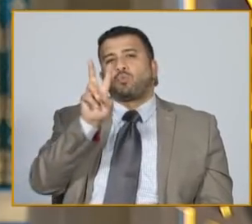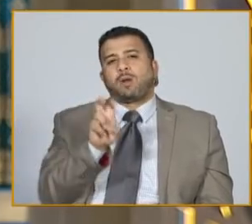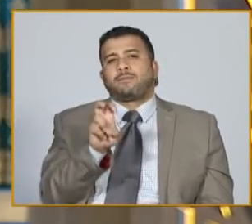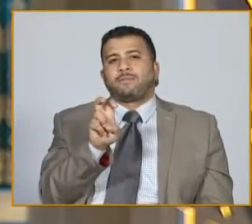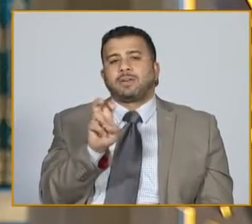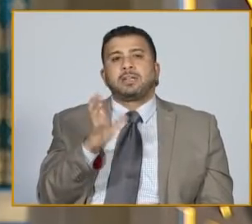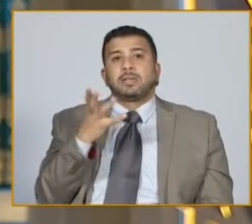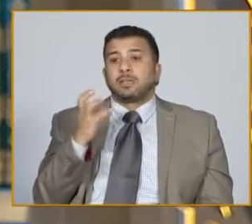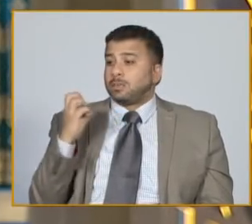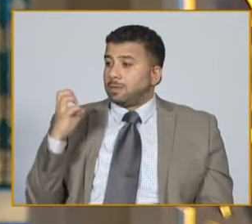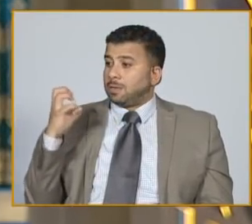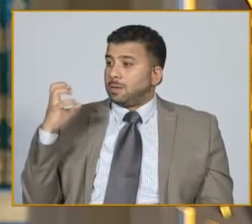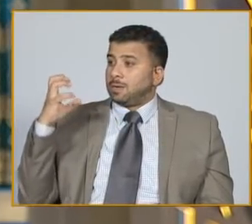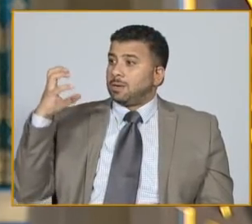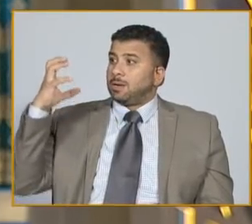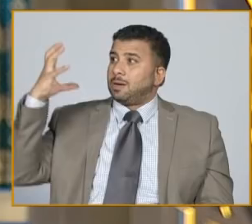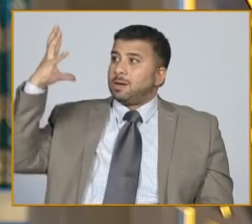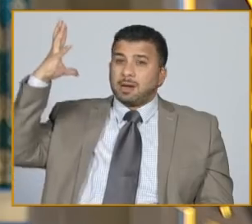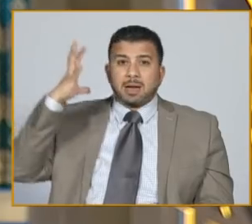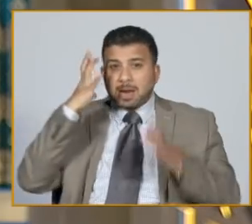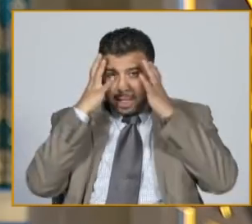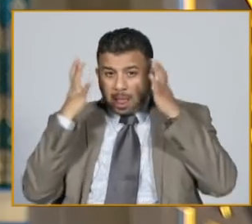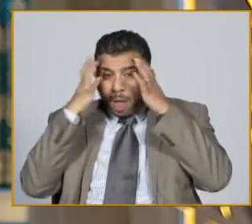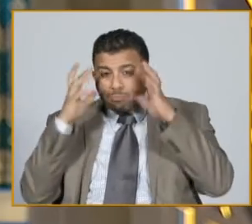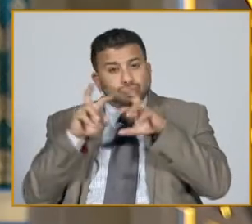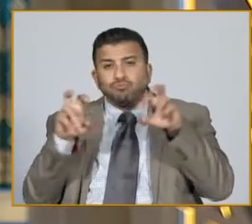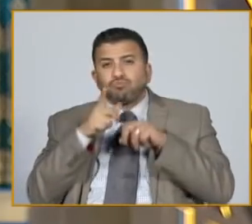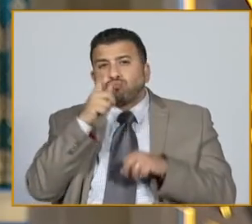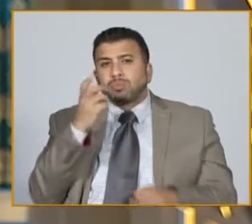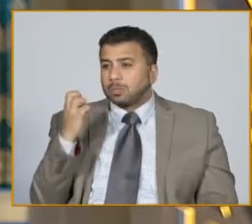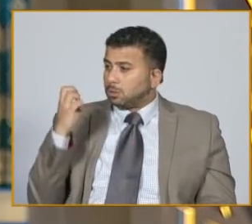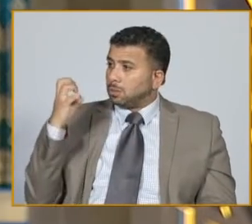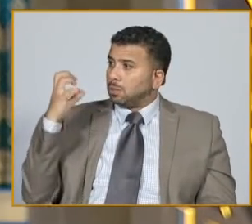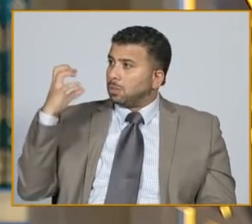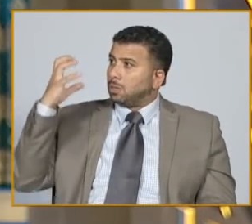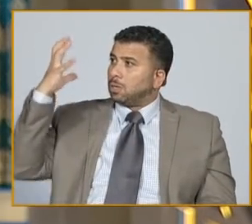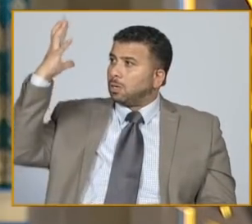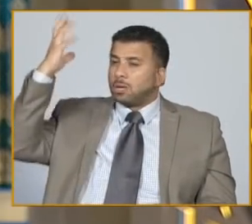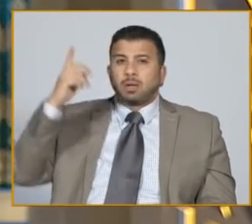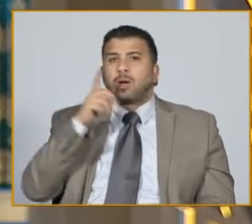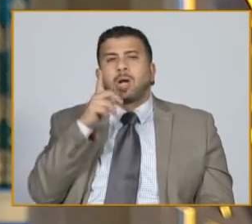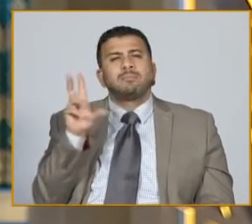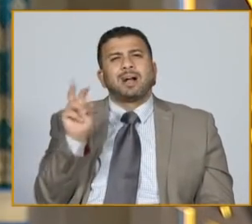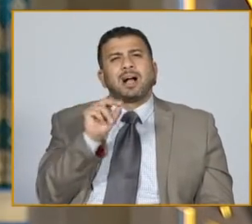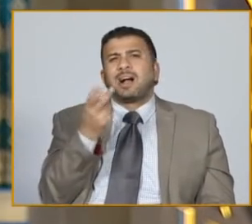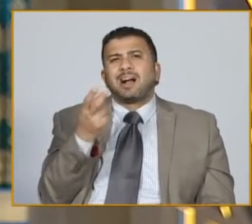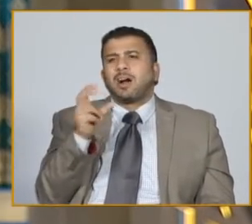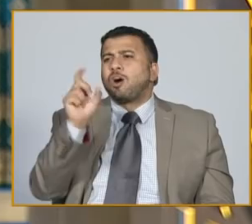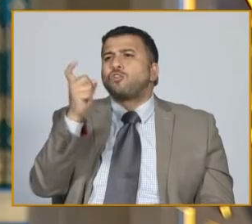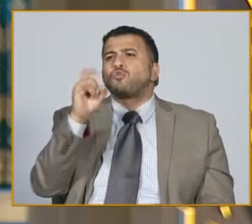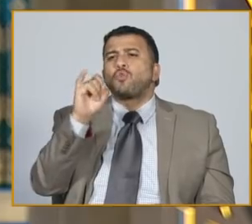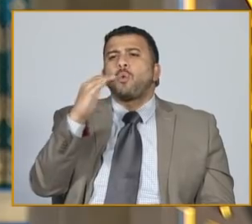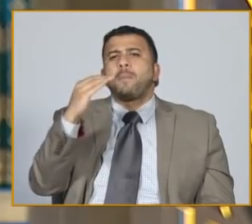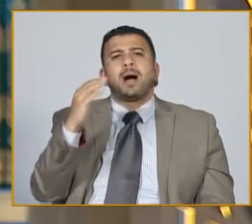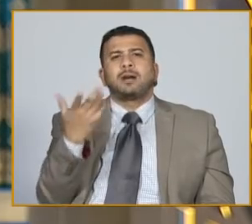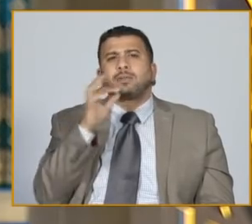الارتفاع كما حدد ذلك أهل العلم وبينوه قيد رمح، والرمح يقولون طبعا هذا المقدار